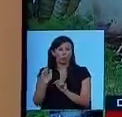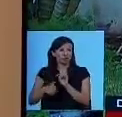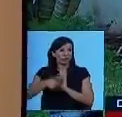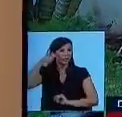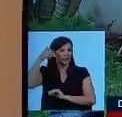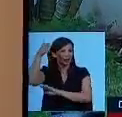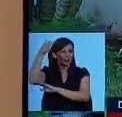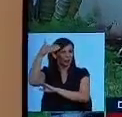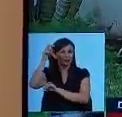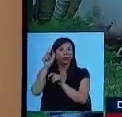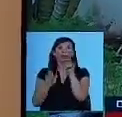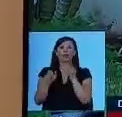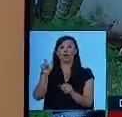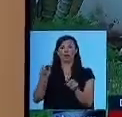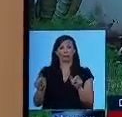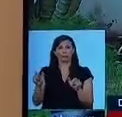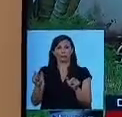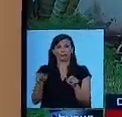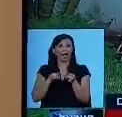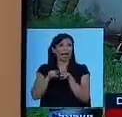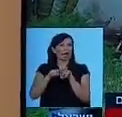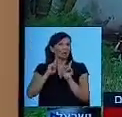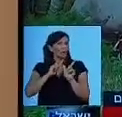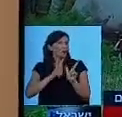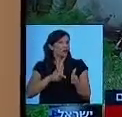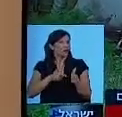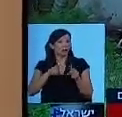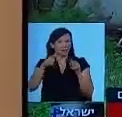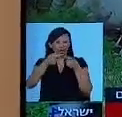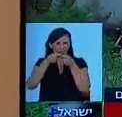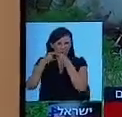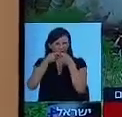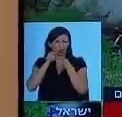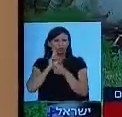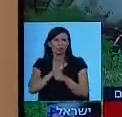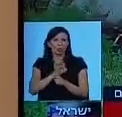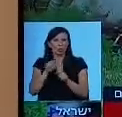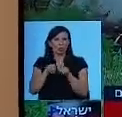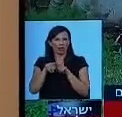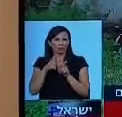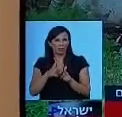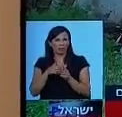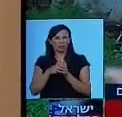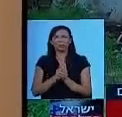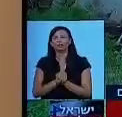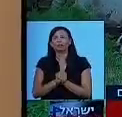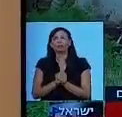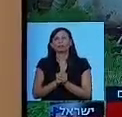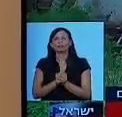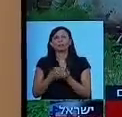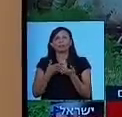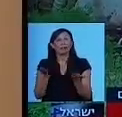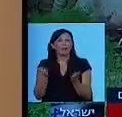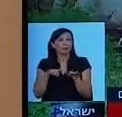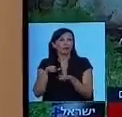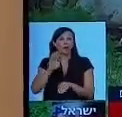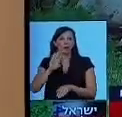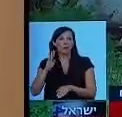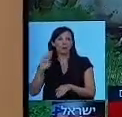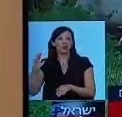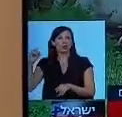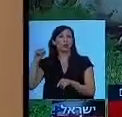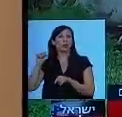זה האזרחים, זה האחים לנשק. אין לנו ממשלה. זה לא מנוהל. בנימין נתניהו הוא